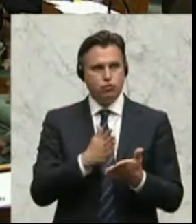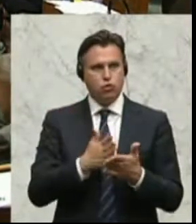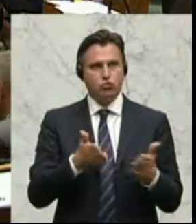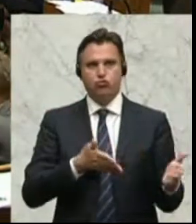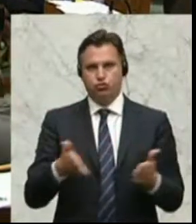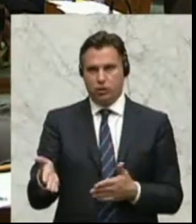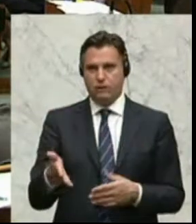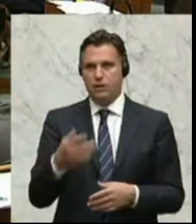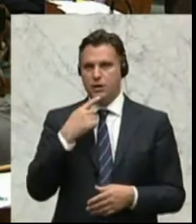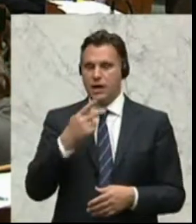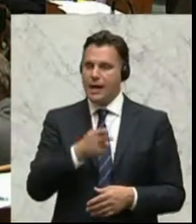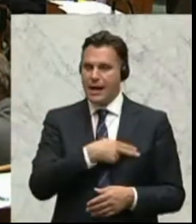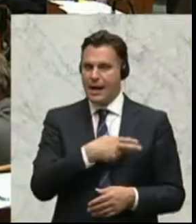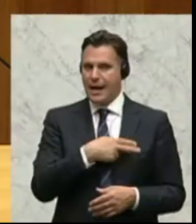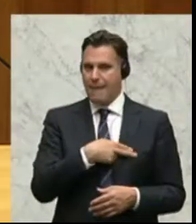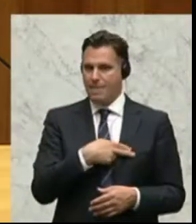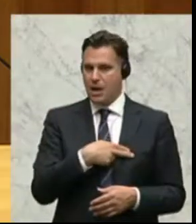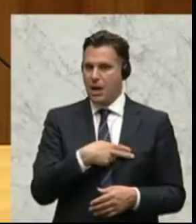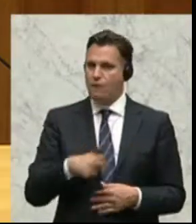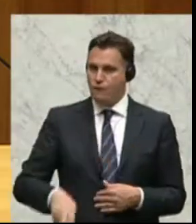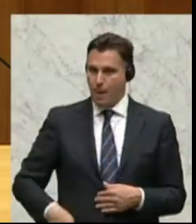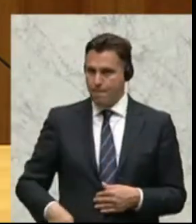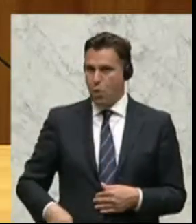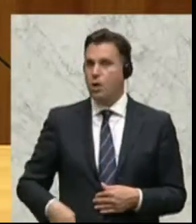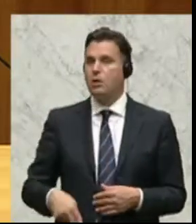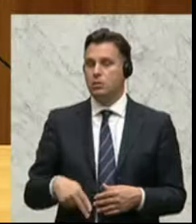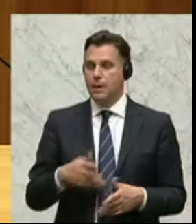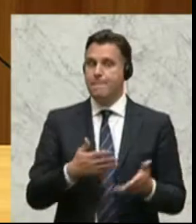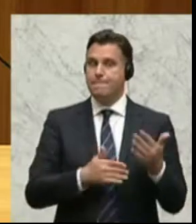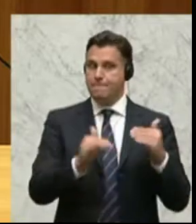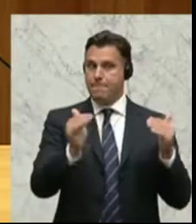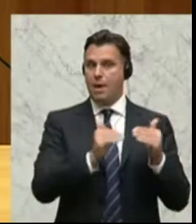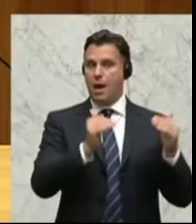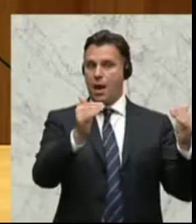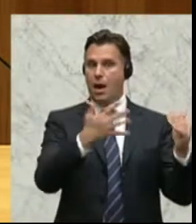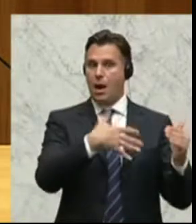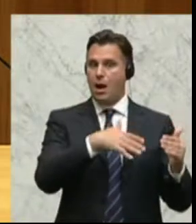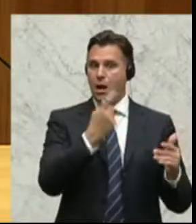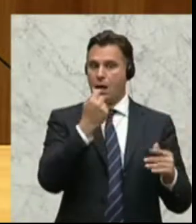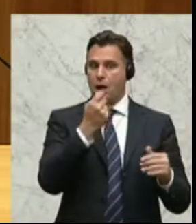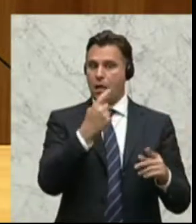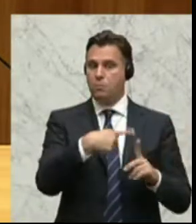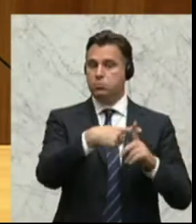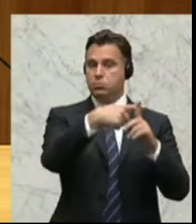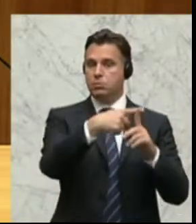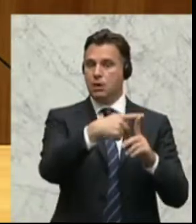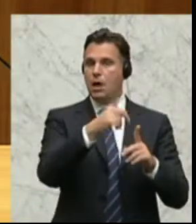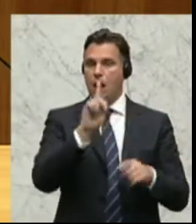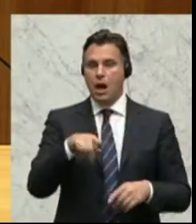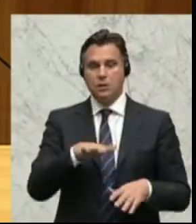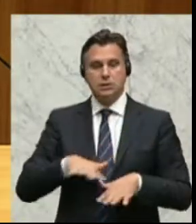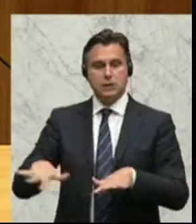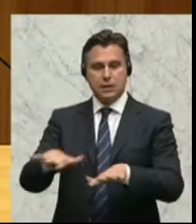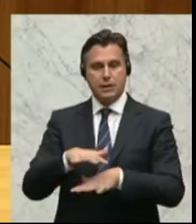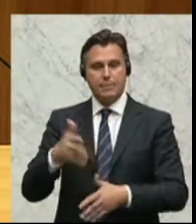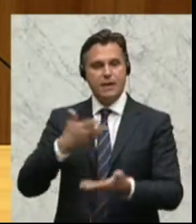auf eingesetztes Vermögen wesentlich stärker wächst als die Rendite der gesamten Gesellschaft, nämlich das Wirtschaftswachstum.